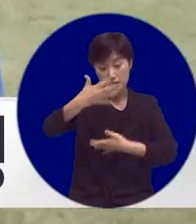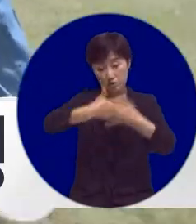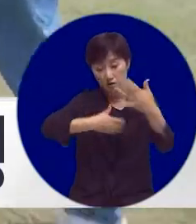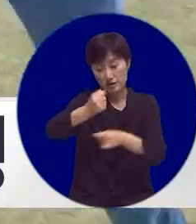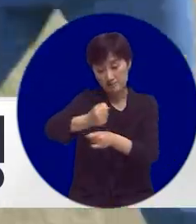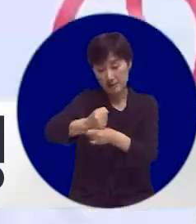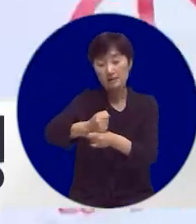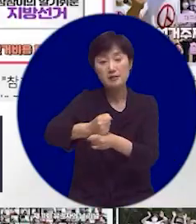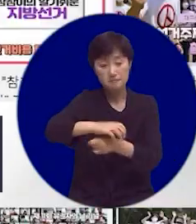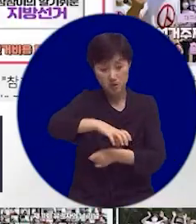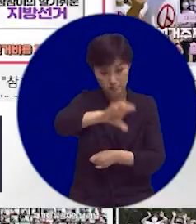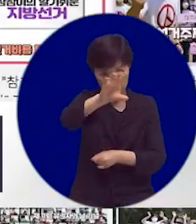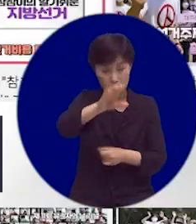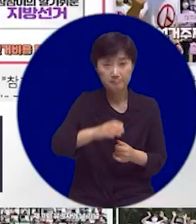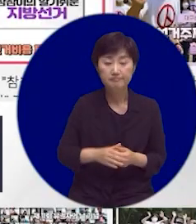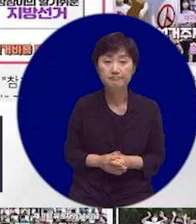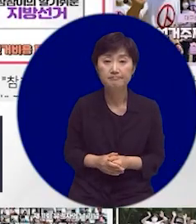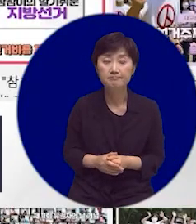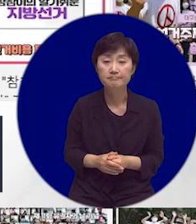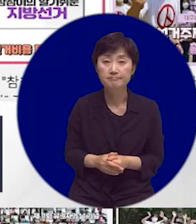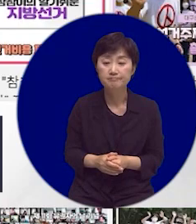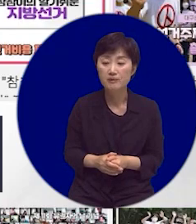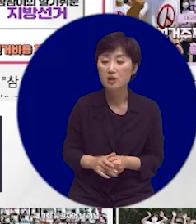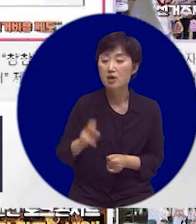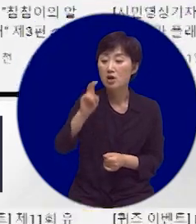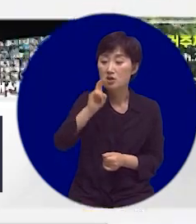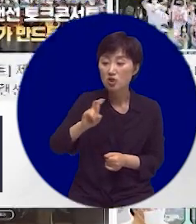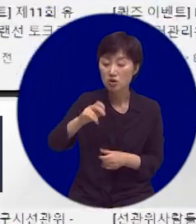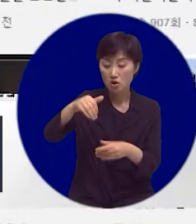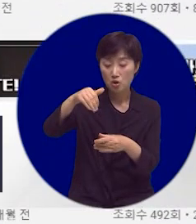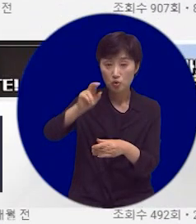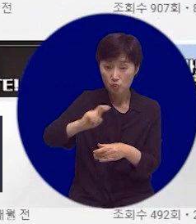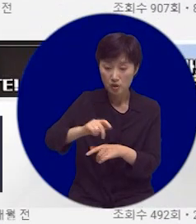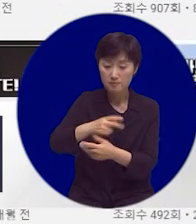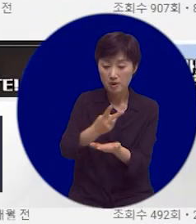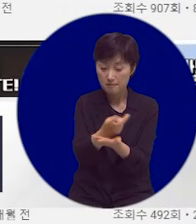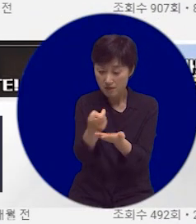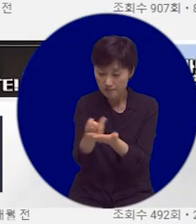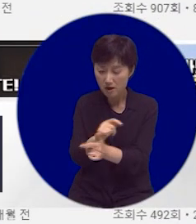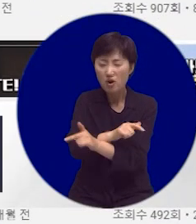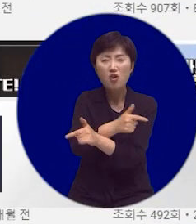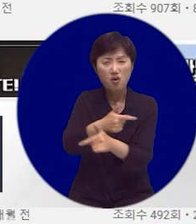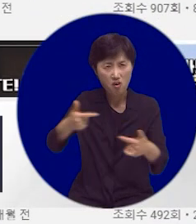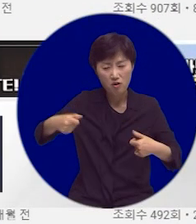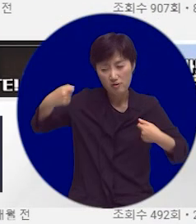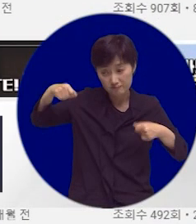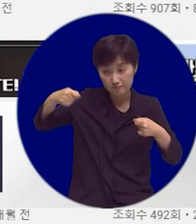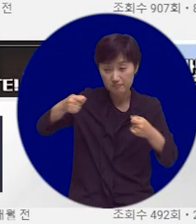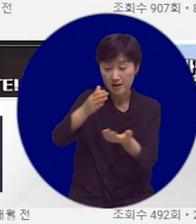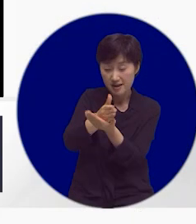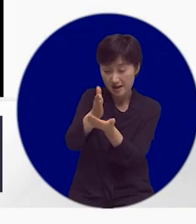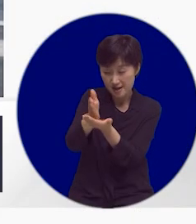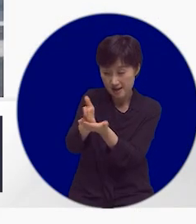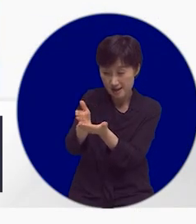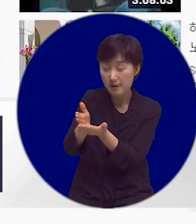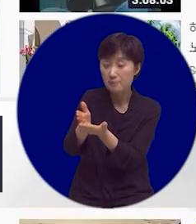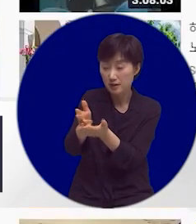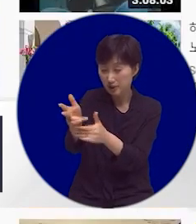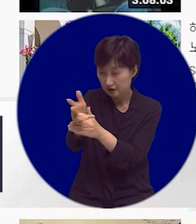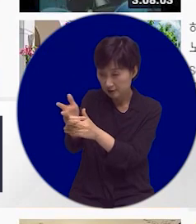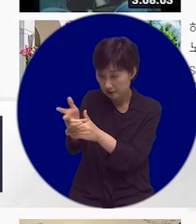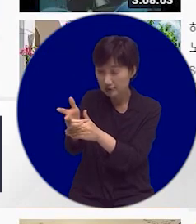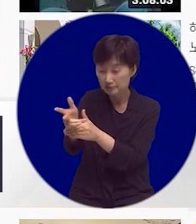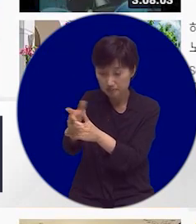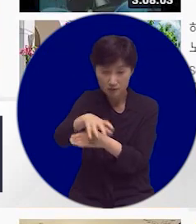영상으로 제작하고 수성못에서 선거 주제가 공연, 비보이 퍼포먼스, 재즈 공연 등 다채로운 프로그램의